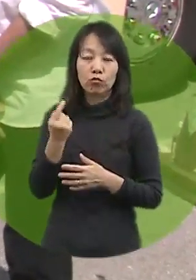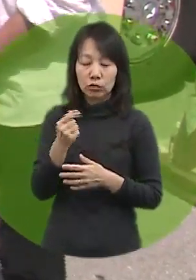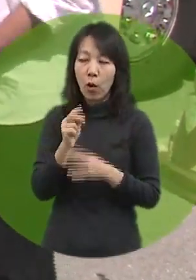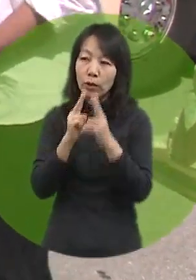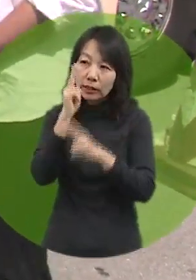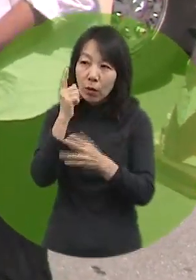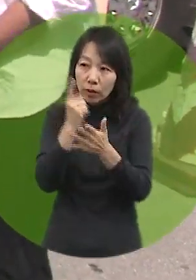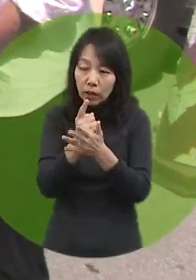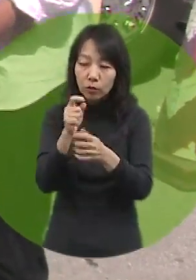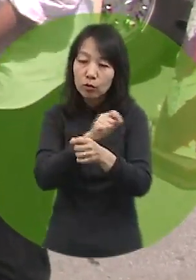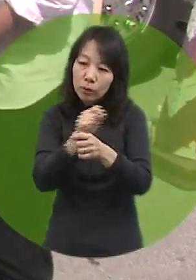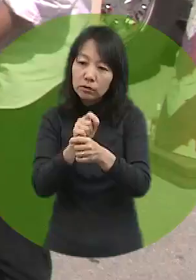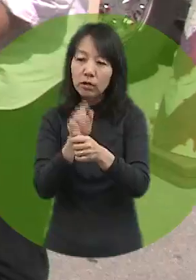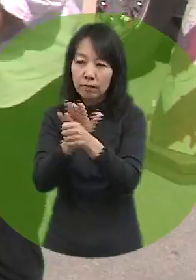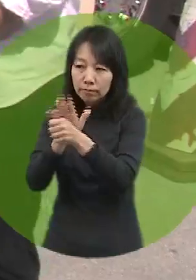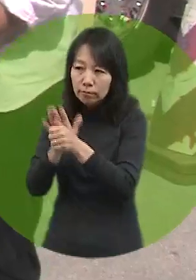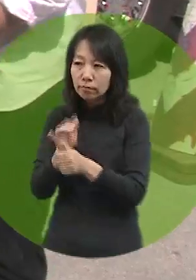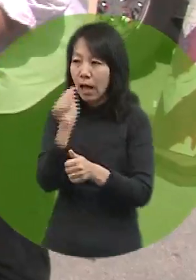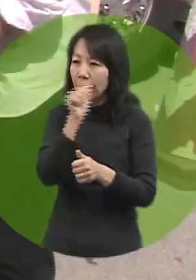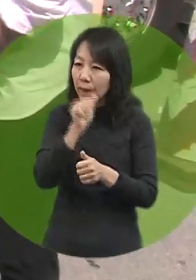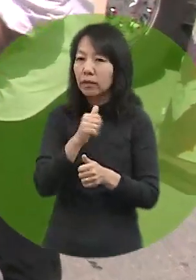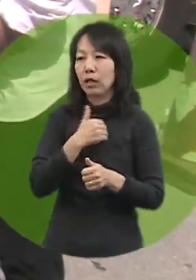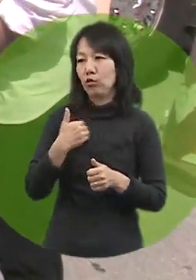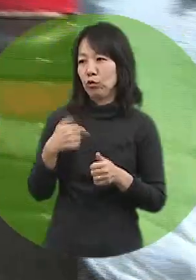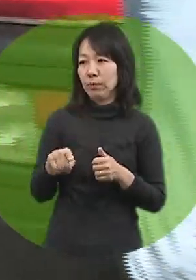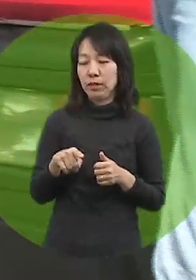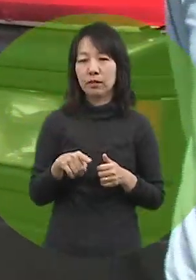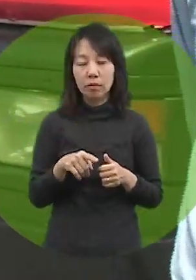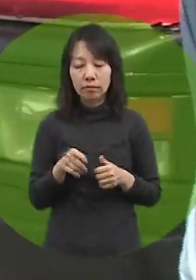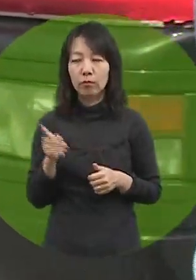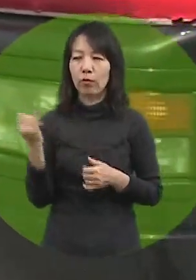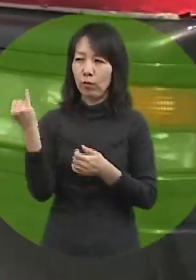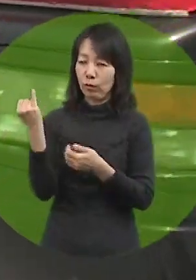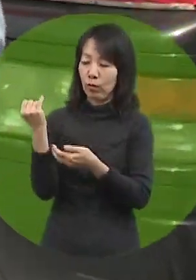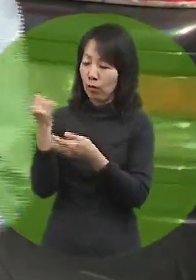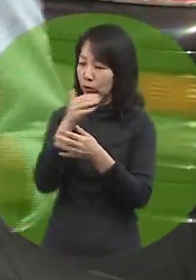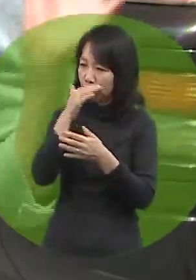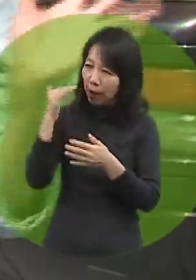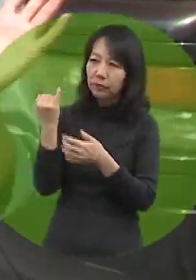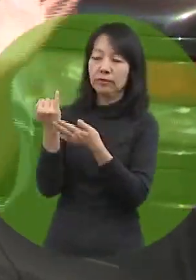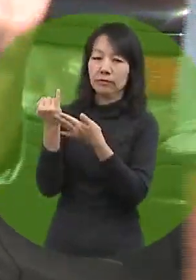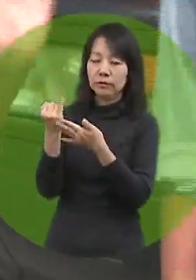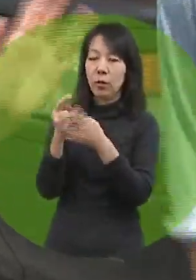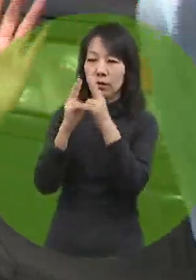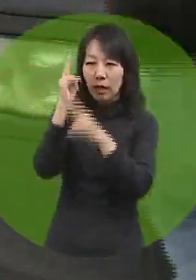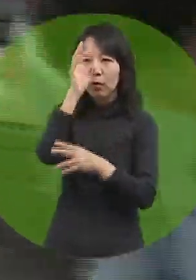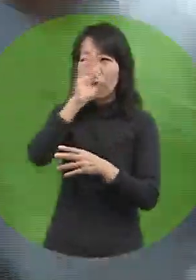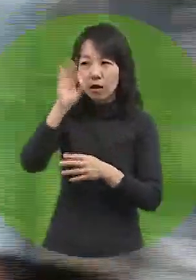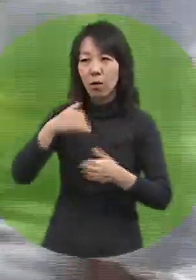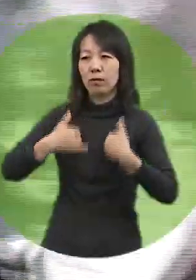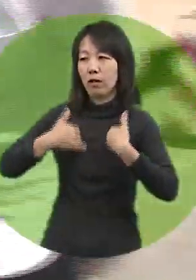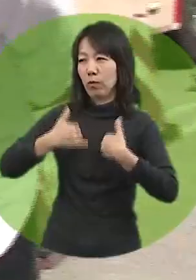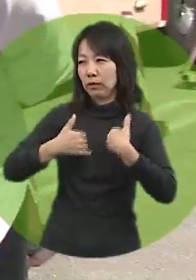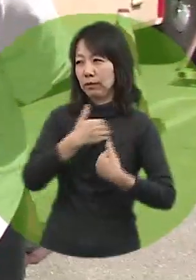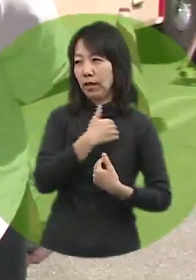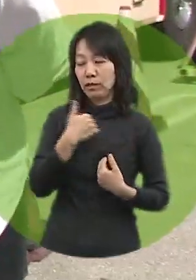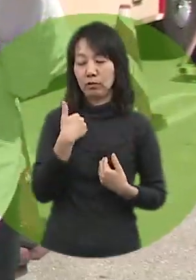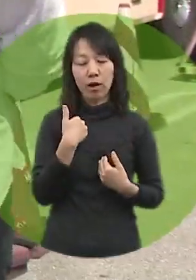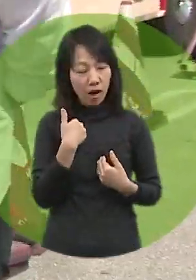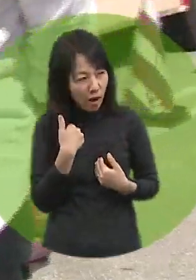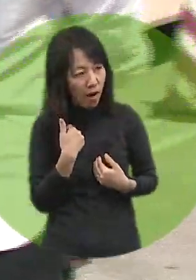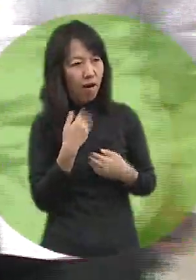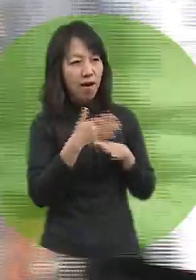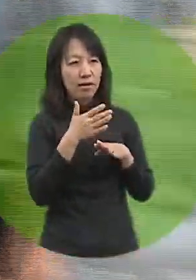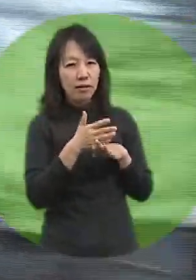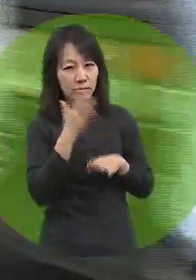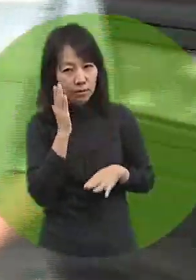るんですよ。 すごい、 こういう方がいらっしゃるから沖縄の観光がね、皆さん楽しんでいただける んですよ。ありがとうございます。ありがとうございます